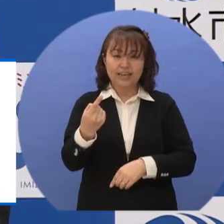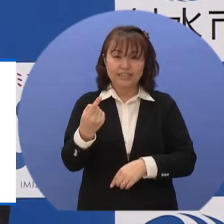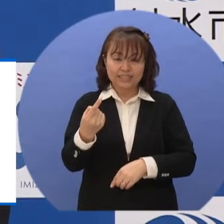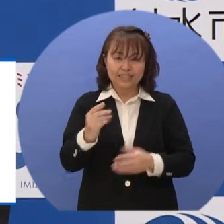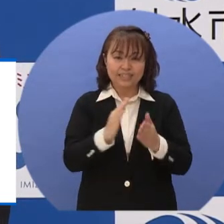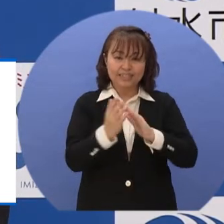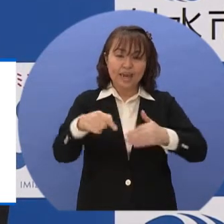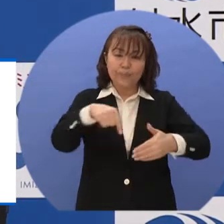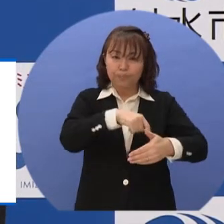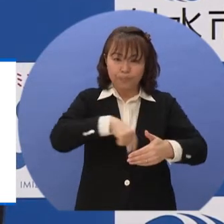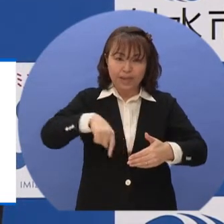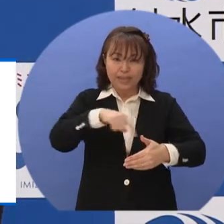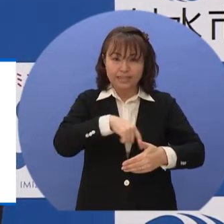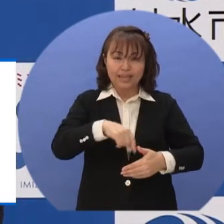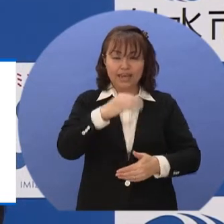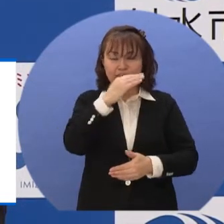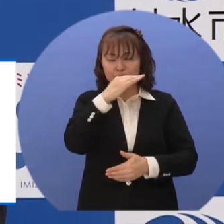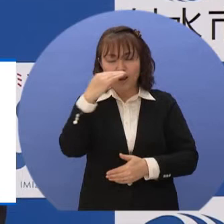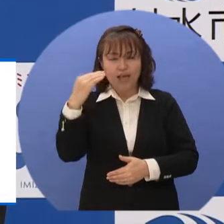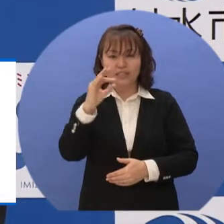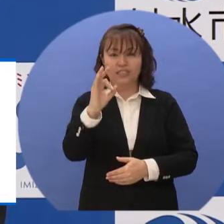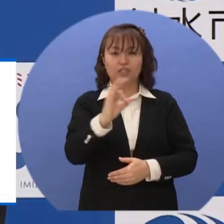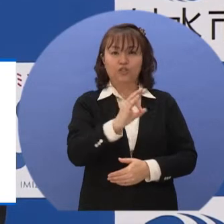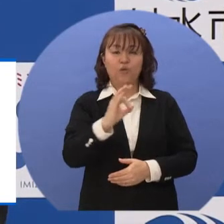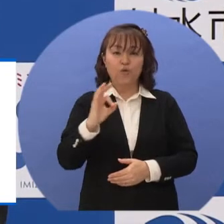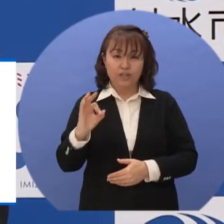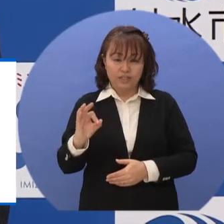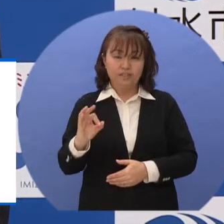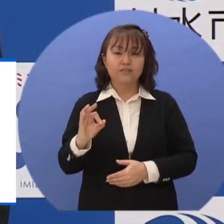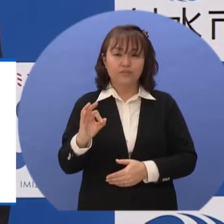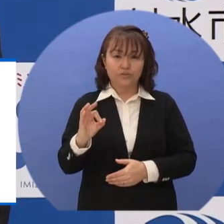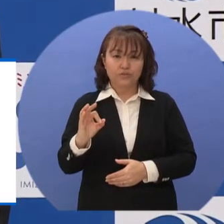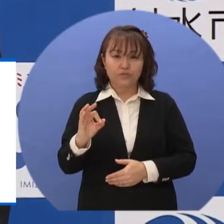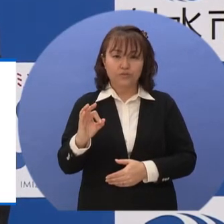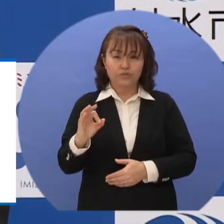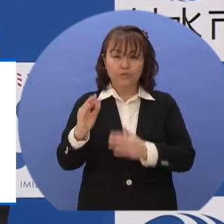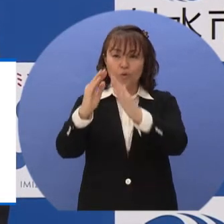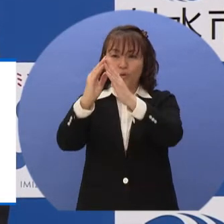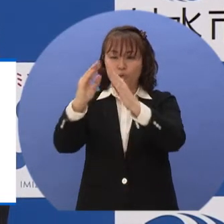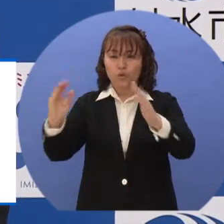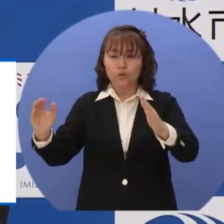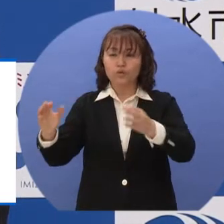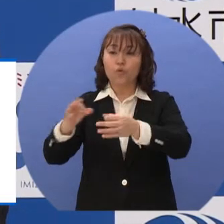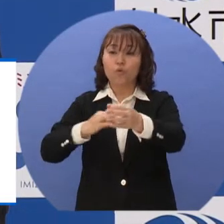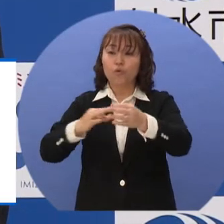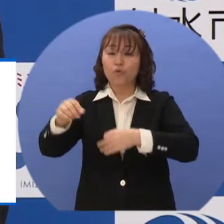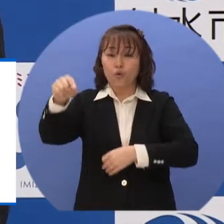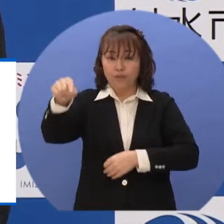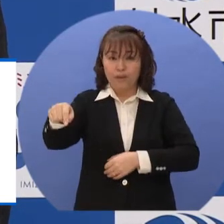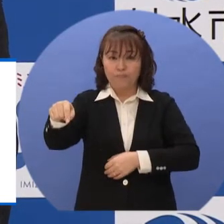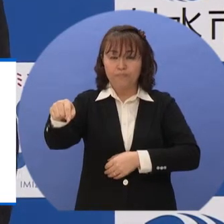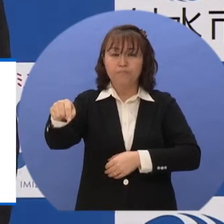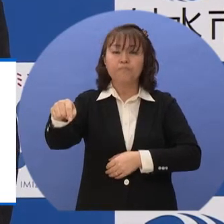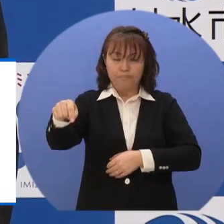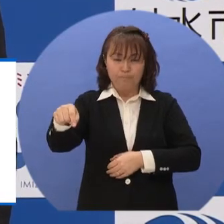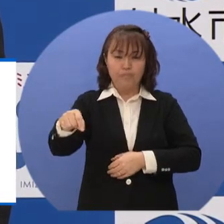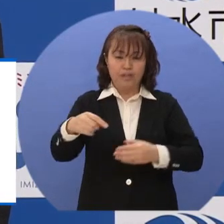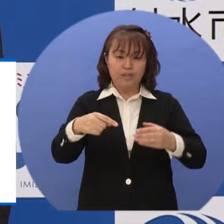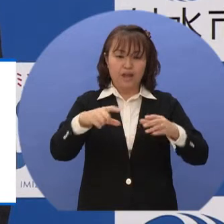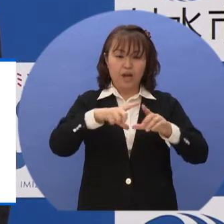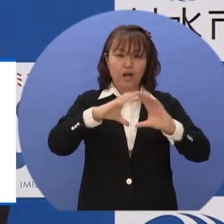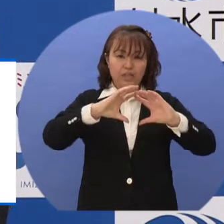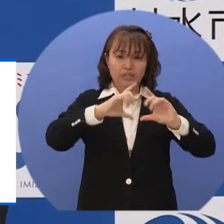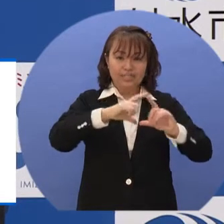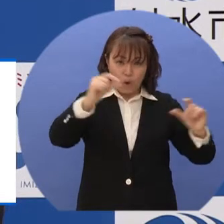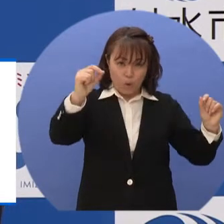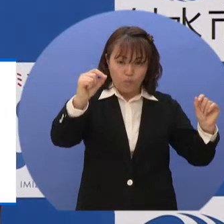製商品でありまして製品えこういったようなものをイミ倉庫点やまできれば国内外の他の